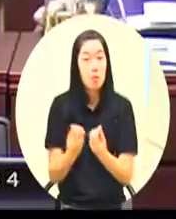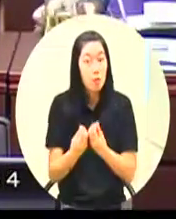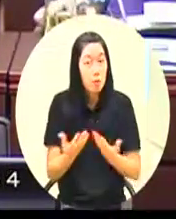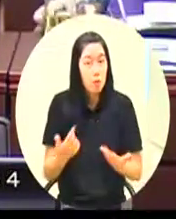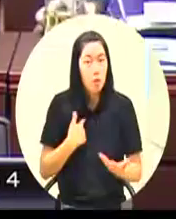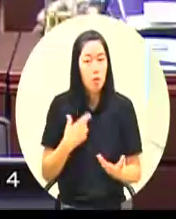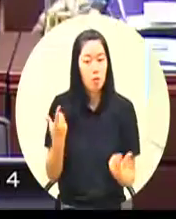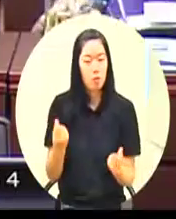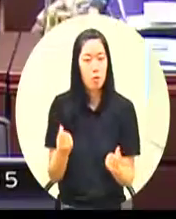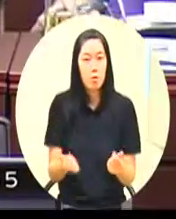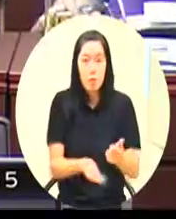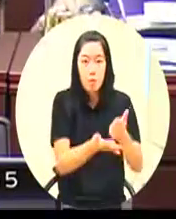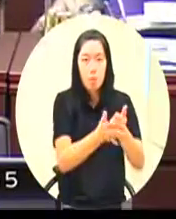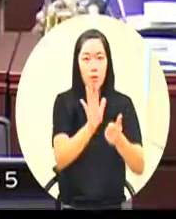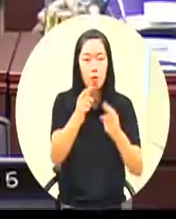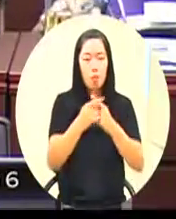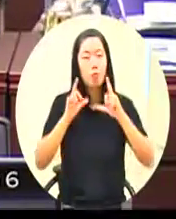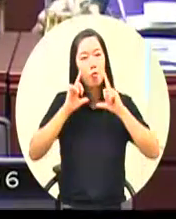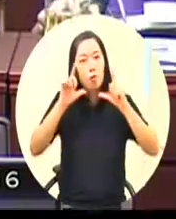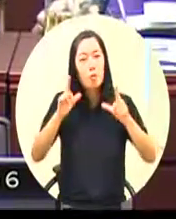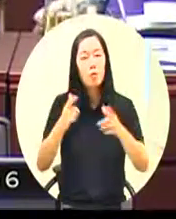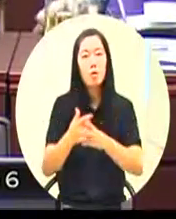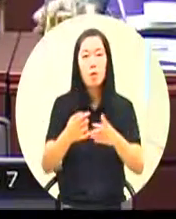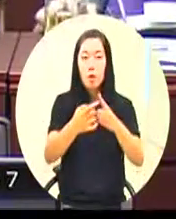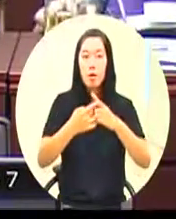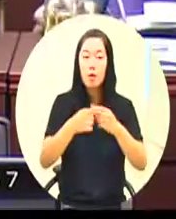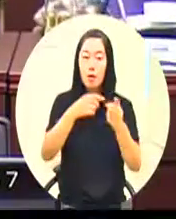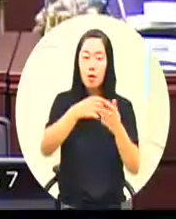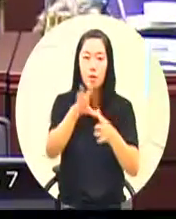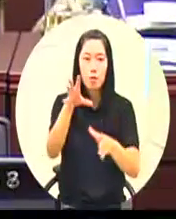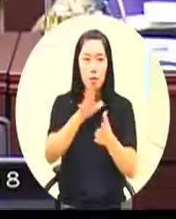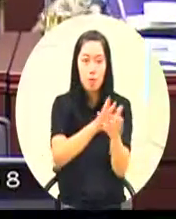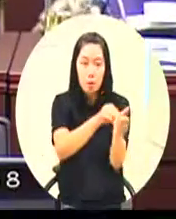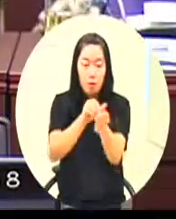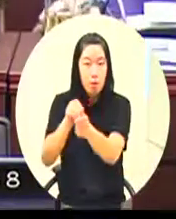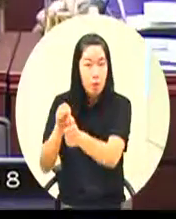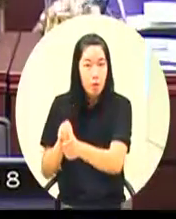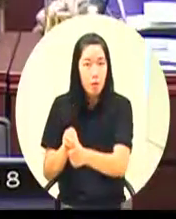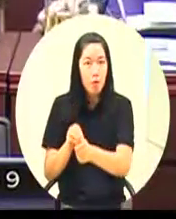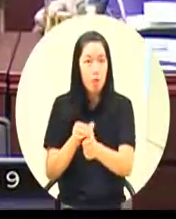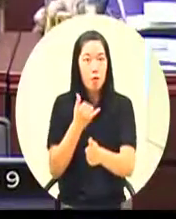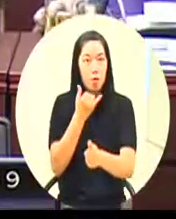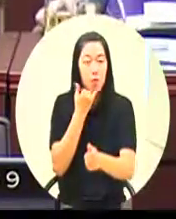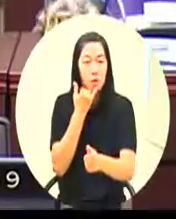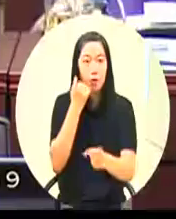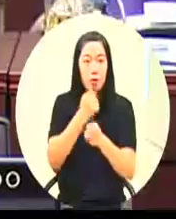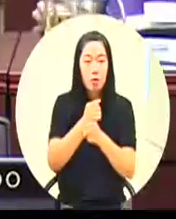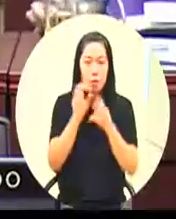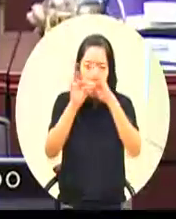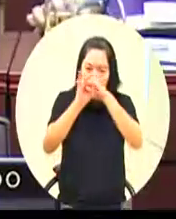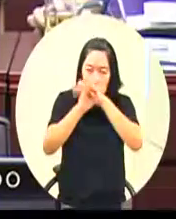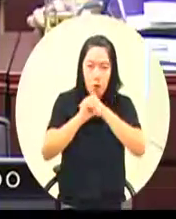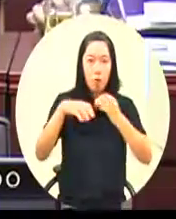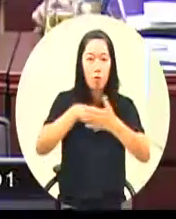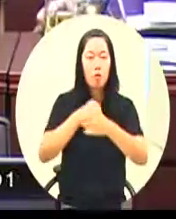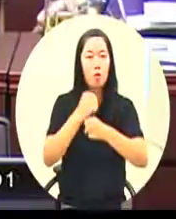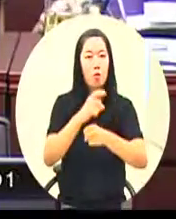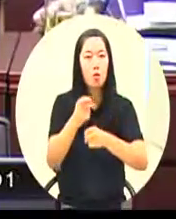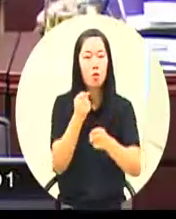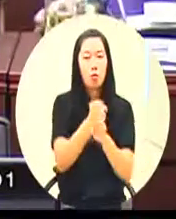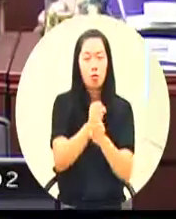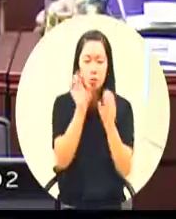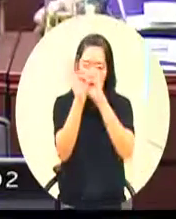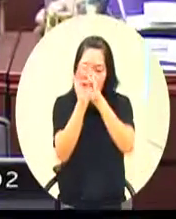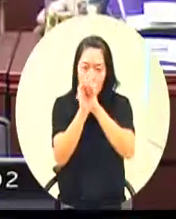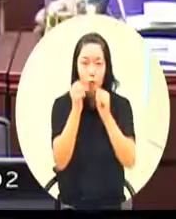学校要有人出来接受这样的训练，以后他成为调查人员的人才库里的一员，他才能够进行一个合宜的调查。